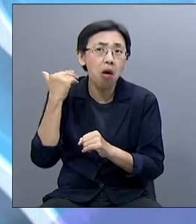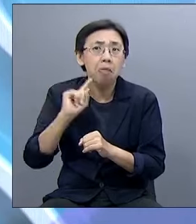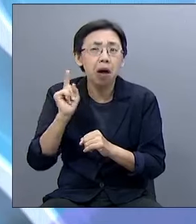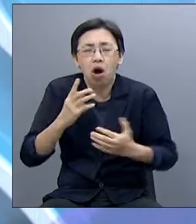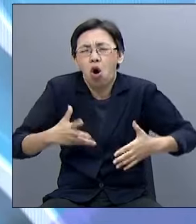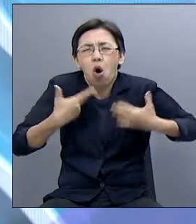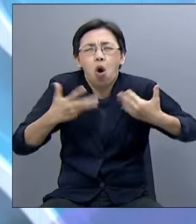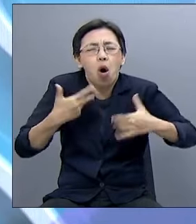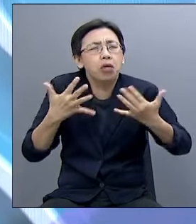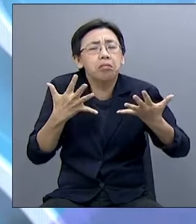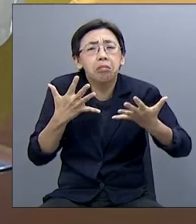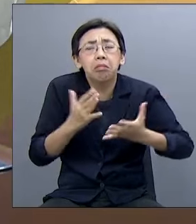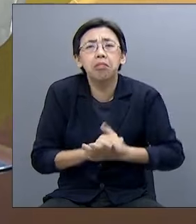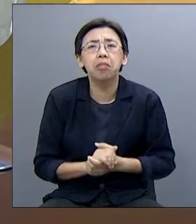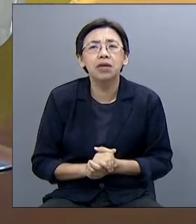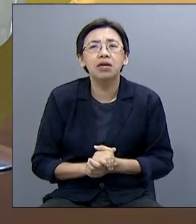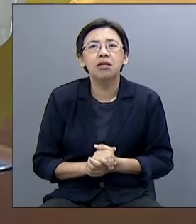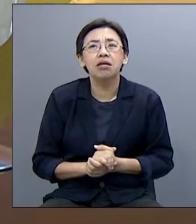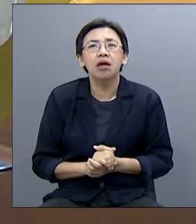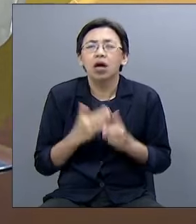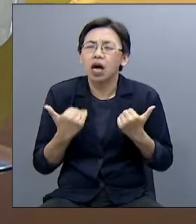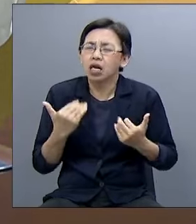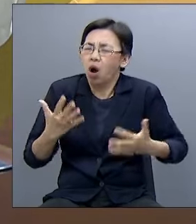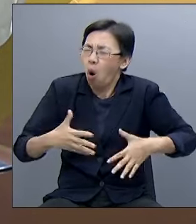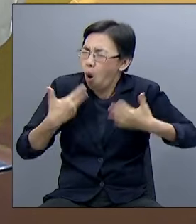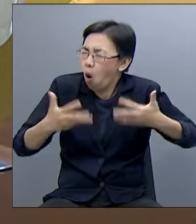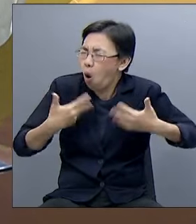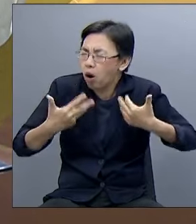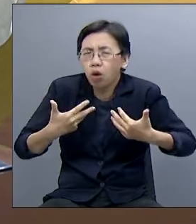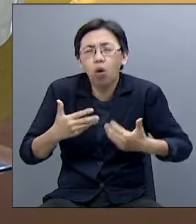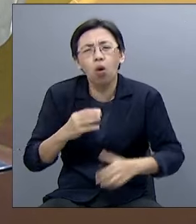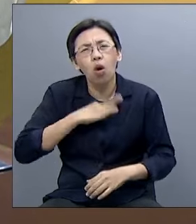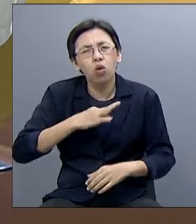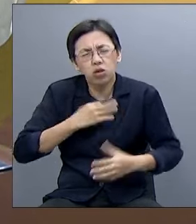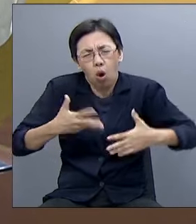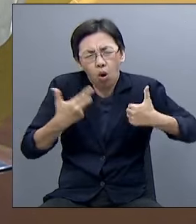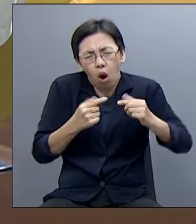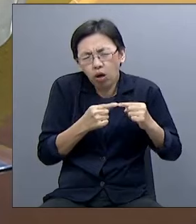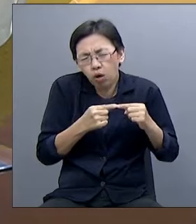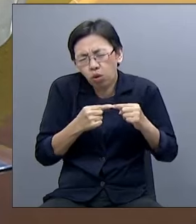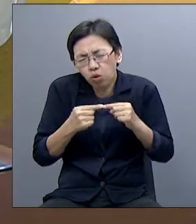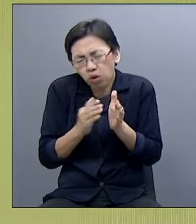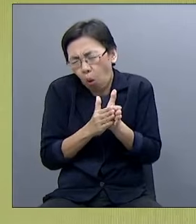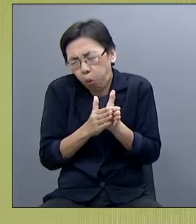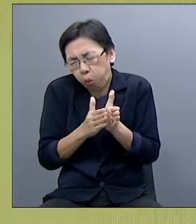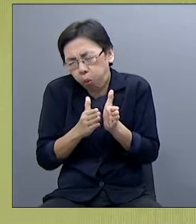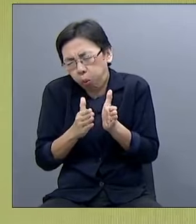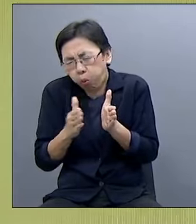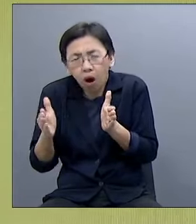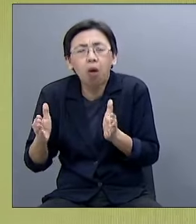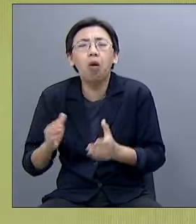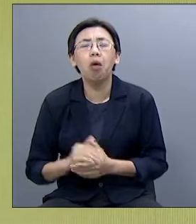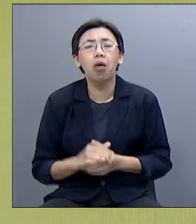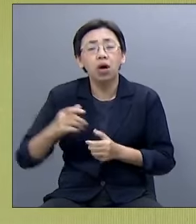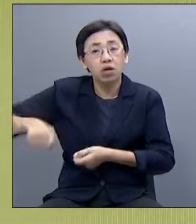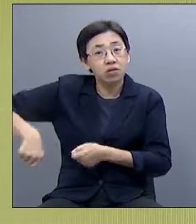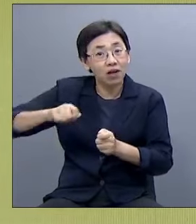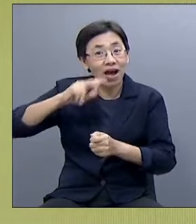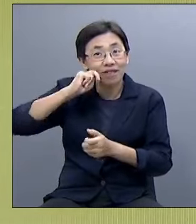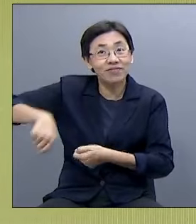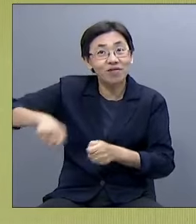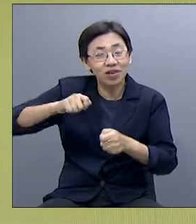แล้ว คือมันไม่ขนาดนี ้ ทั้งอุณหภูมิและระยะเวลาที่ต่อเนื่องยาวนาน จริงค่ะหรือแม้กระทั่งสงกรานต์เนี่ยเราสังเกตอย่างนึงมั้ยว่าสงกรานต์ฝ